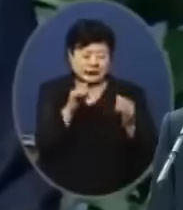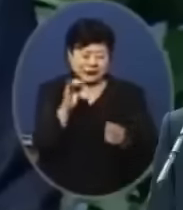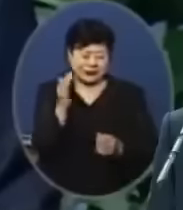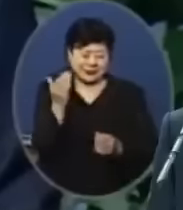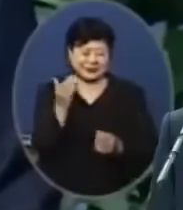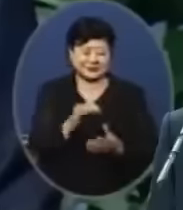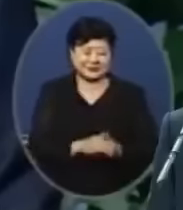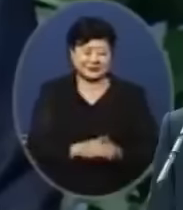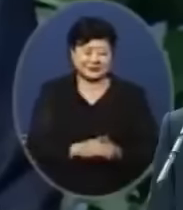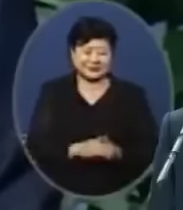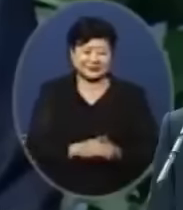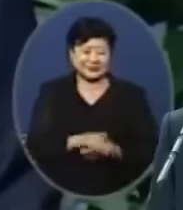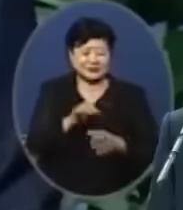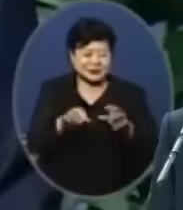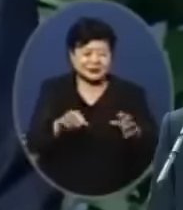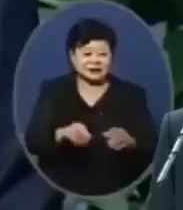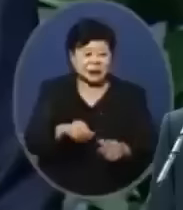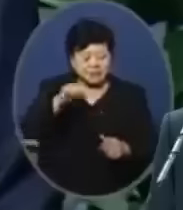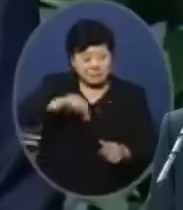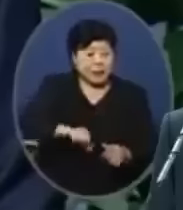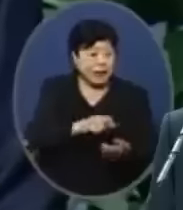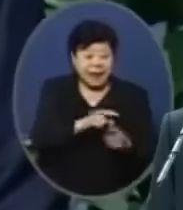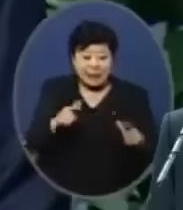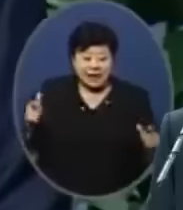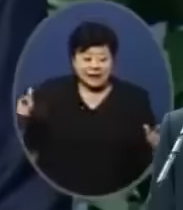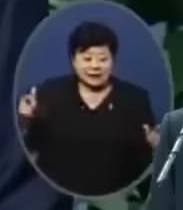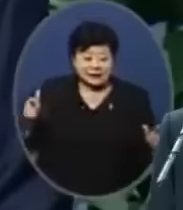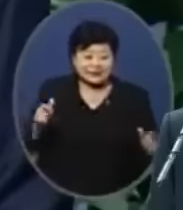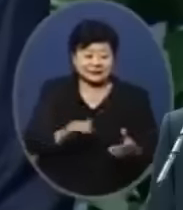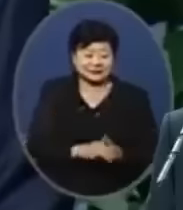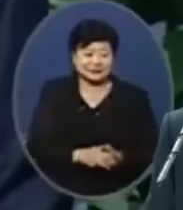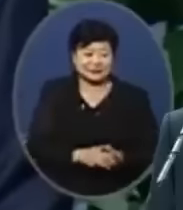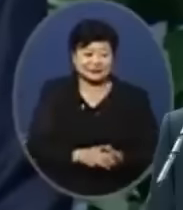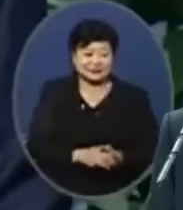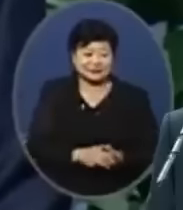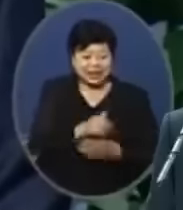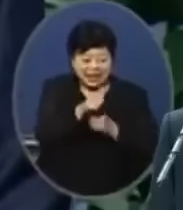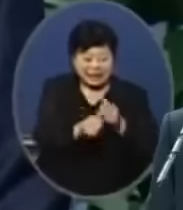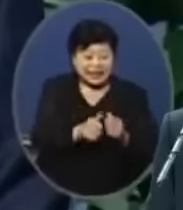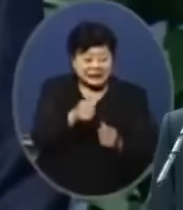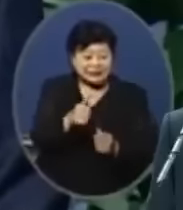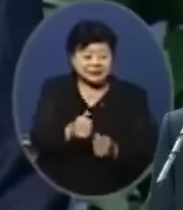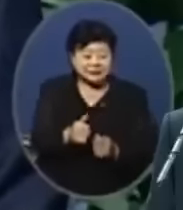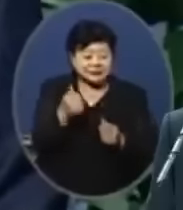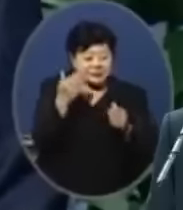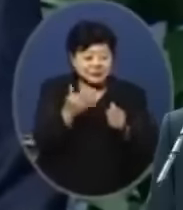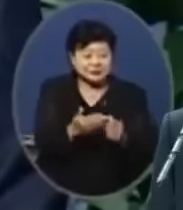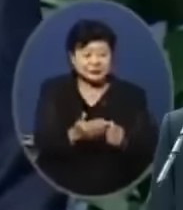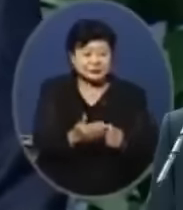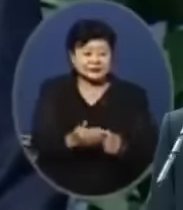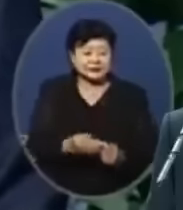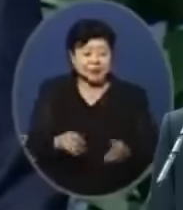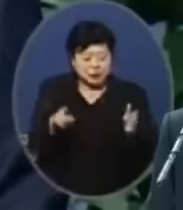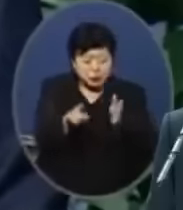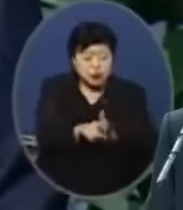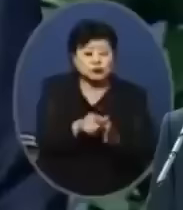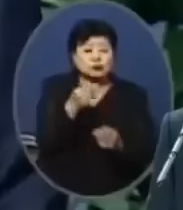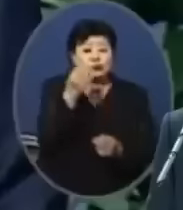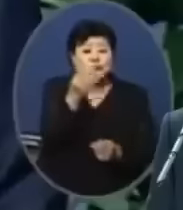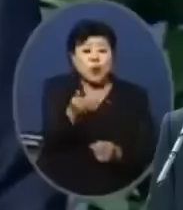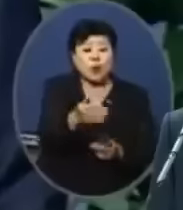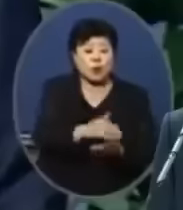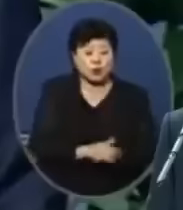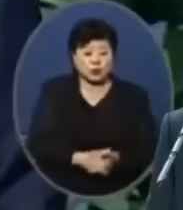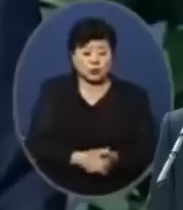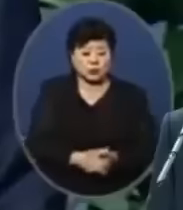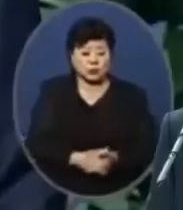되는 사람은 어느 곳에 가나 패배하지 않습니다. 그 다음에는 하나님은 여러분에게 신념을 주시지 않습니까? 믿음을